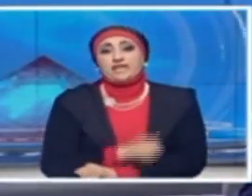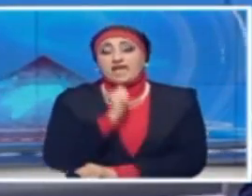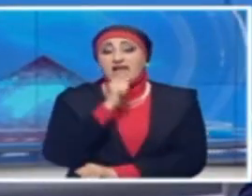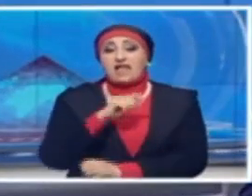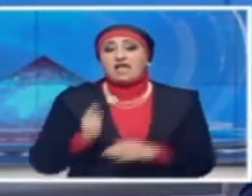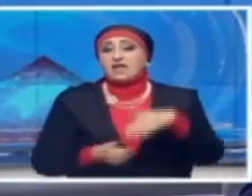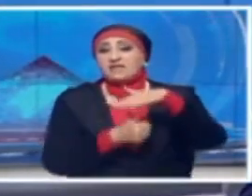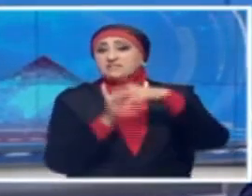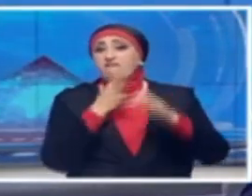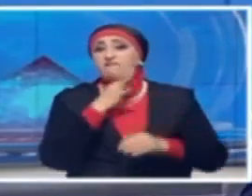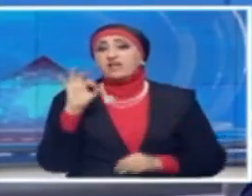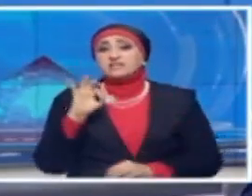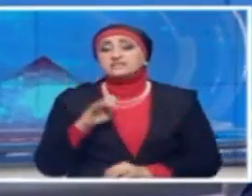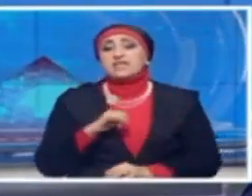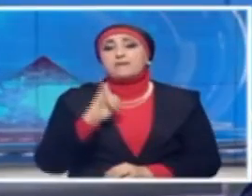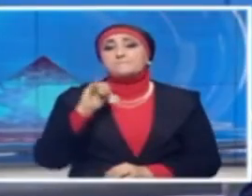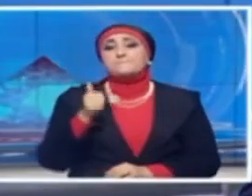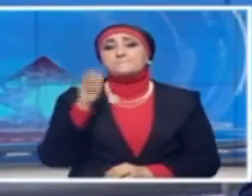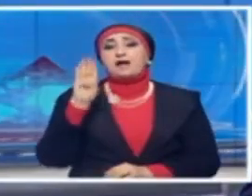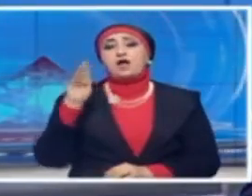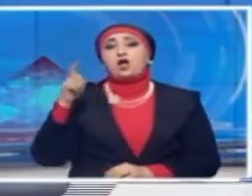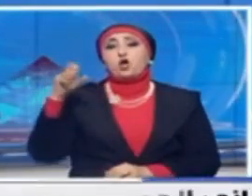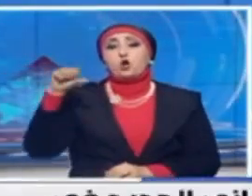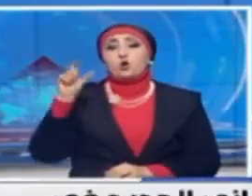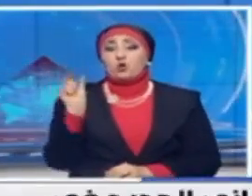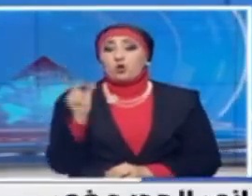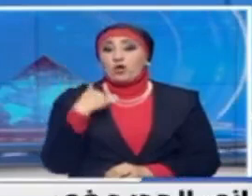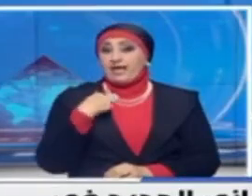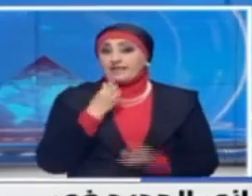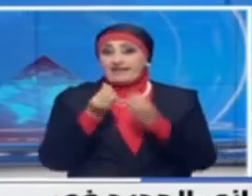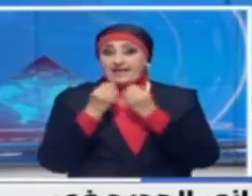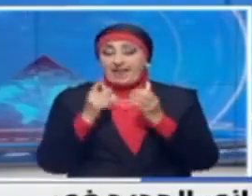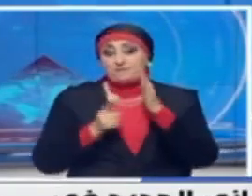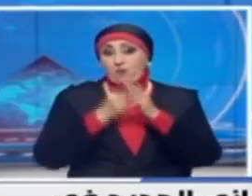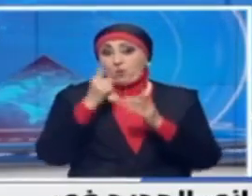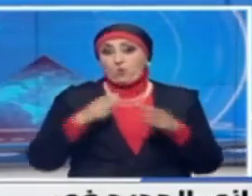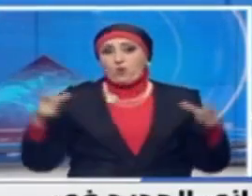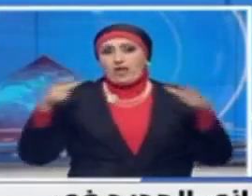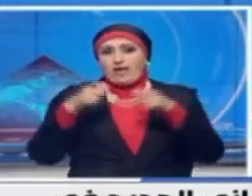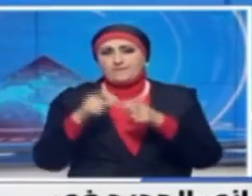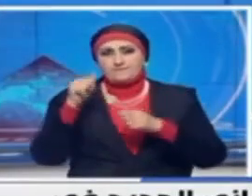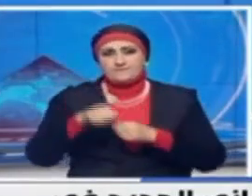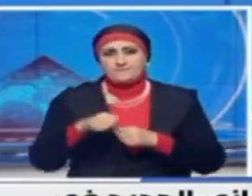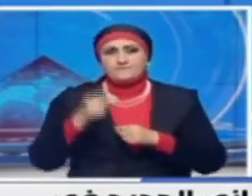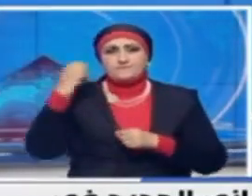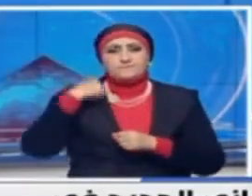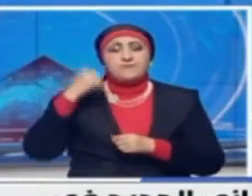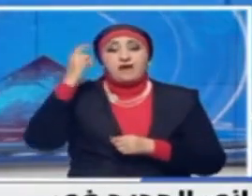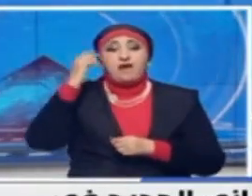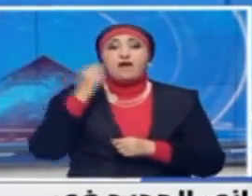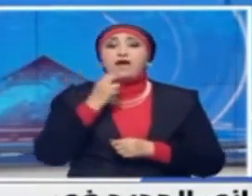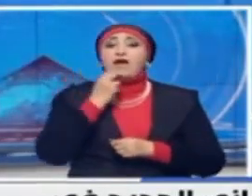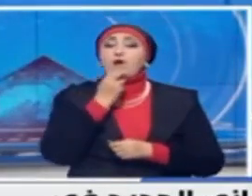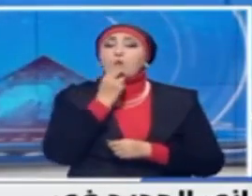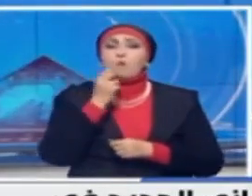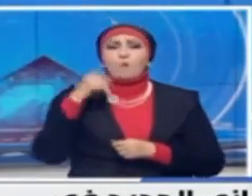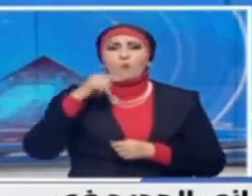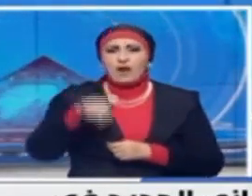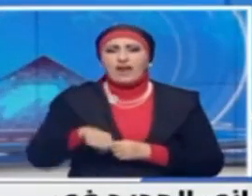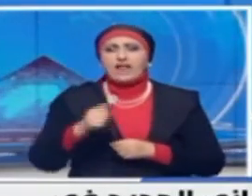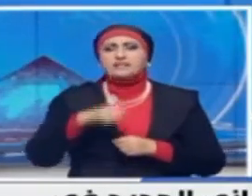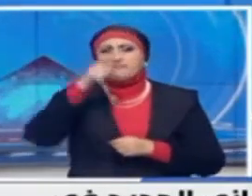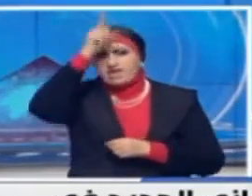أعلن الرئيس الفرنسي إيمانويل ماكرون أن محادثاته الأولى مع المستشار الألماني الجديد أولاف شولتز